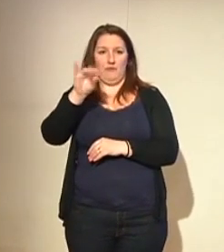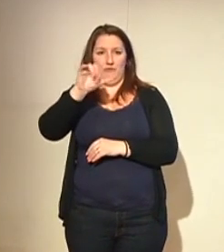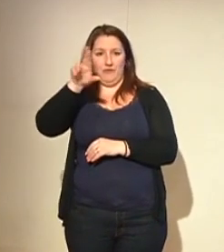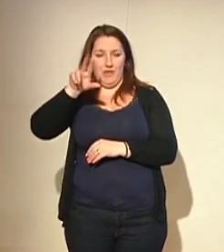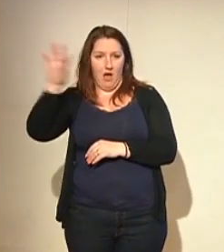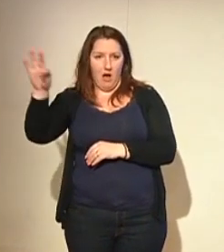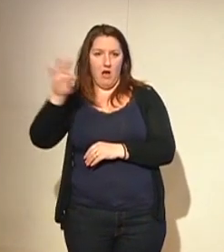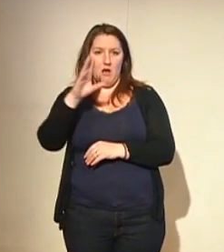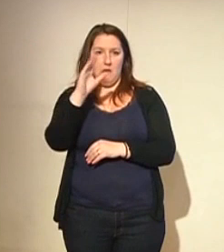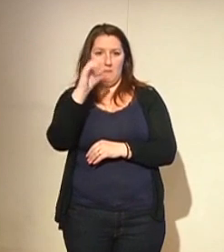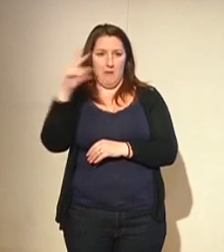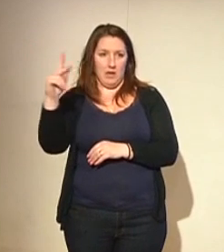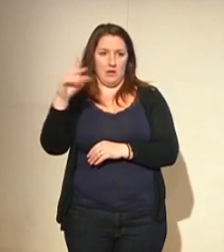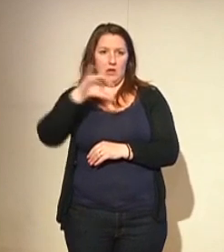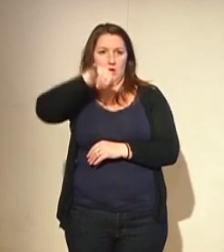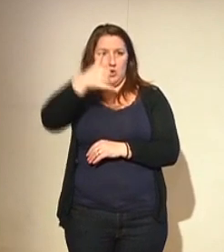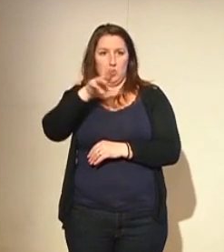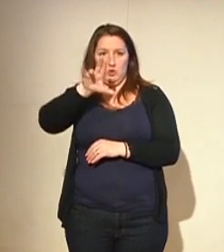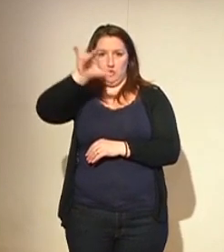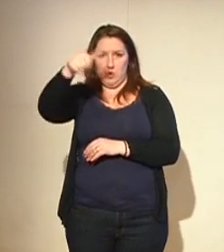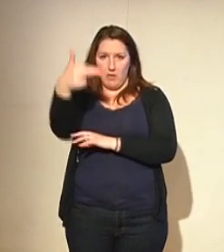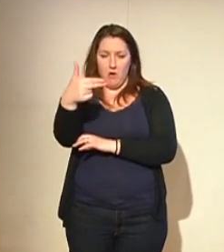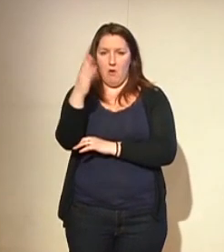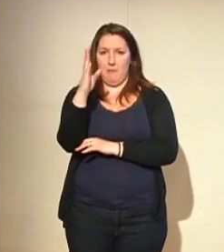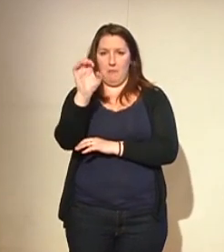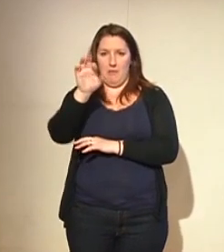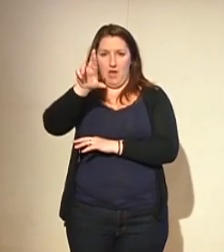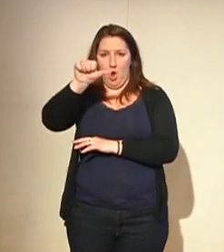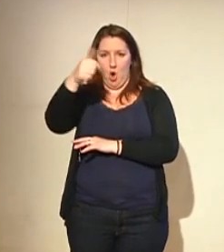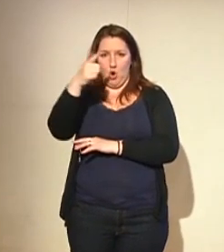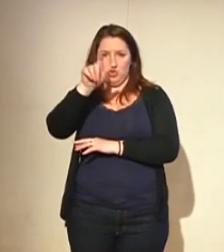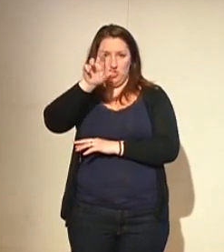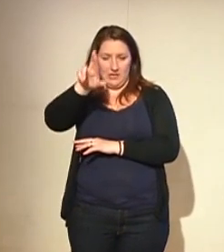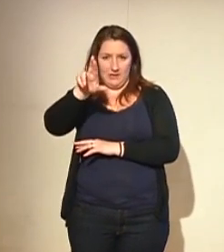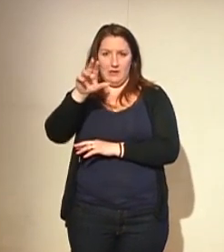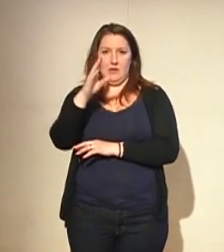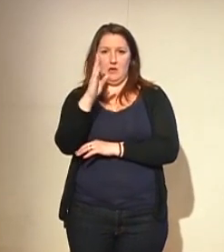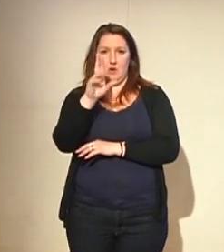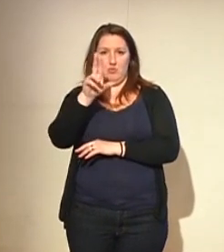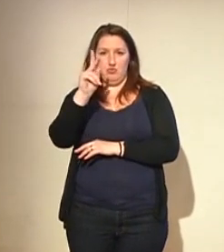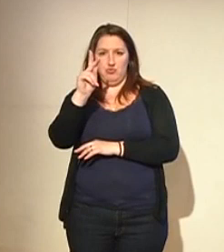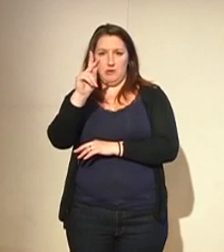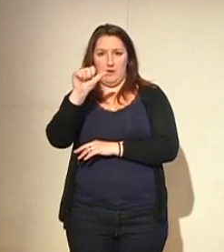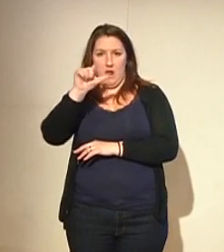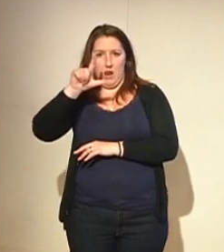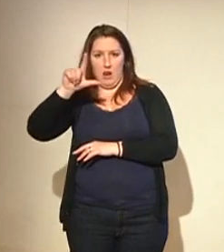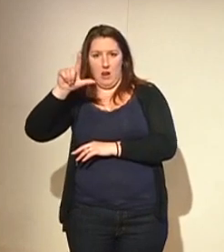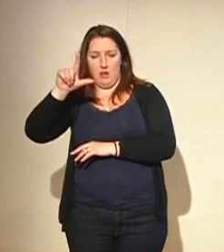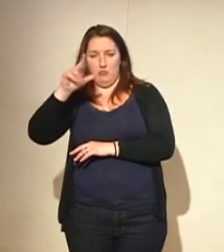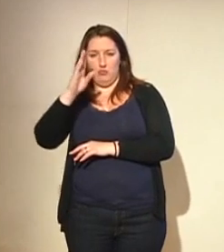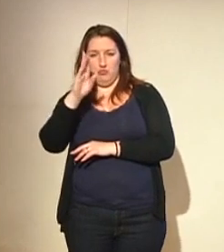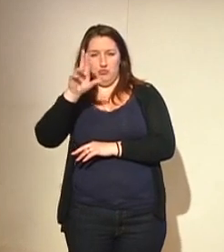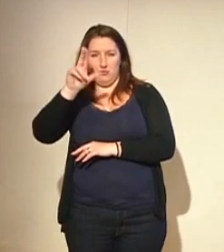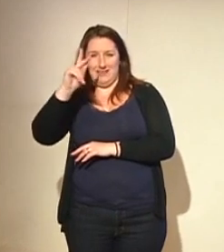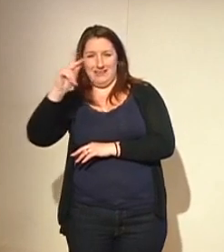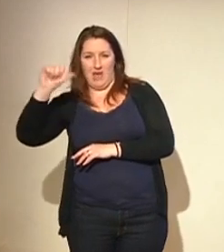madame Julien madame Béranger madame boucala et